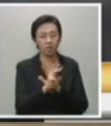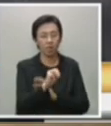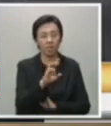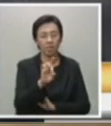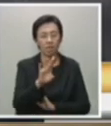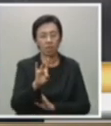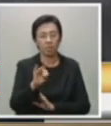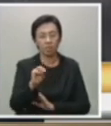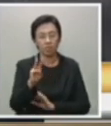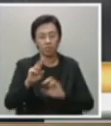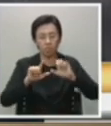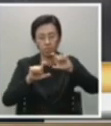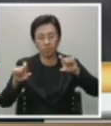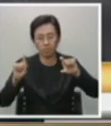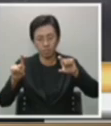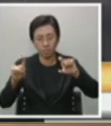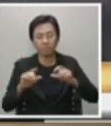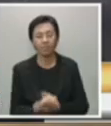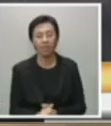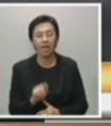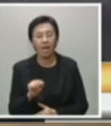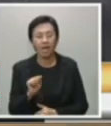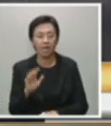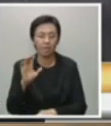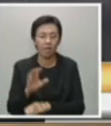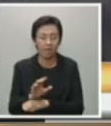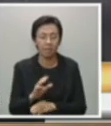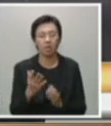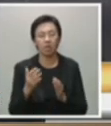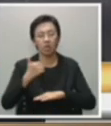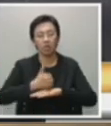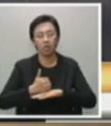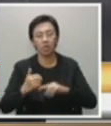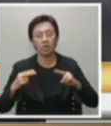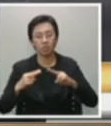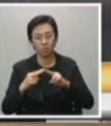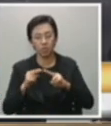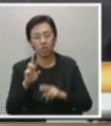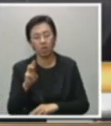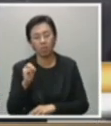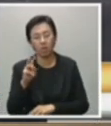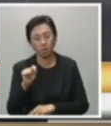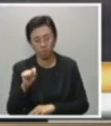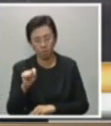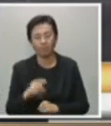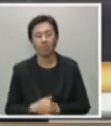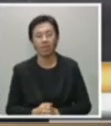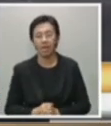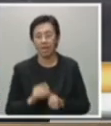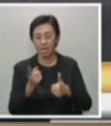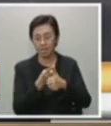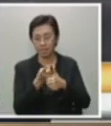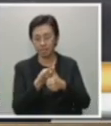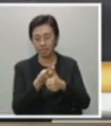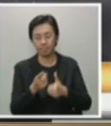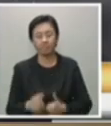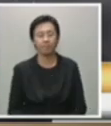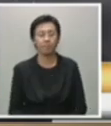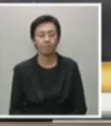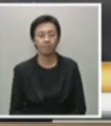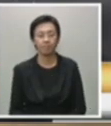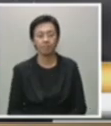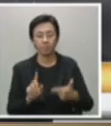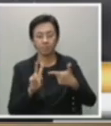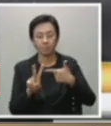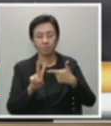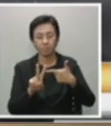1ให้นำข้อห้ามดังกล่าวมาใช้บังคับแก่รัฐมนตรีด้วยโดยอนุโลมอันนั้นข้อหาที่1ข้อกล่าว